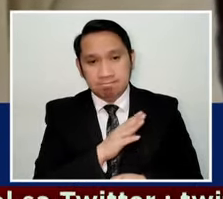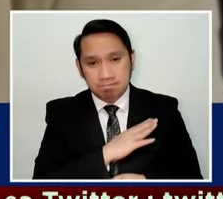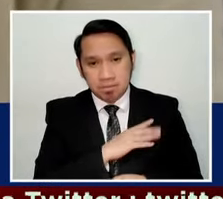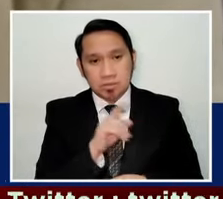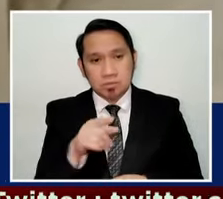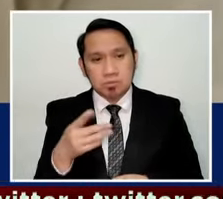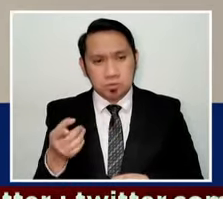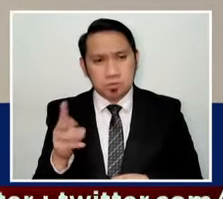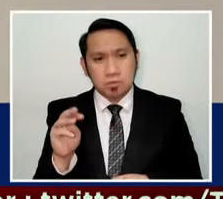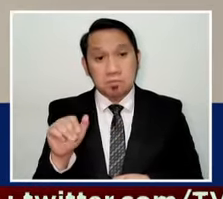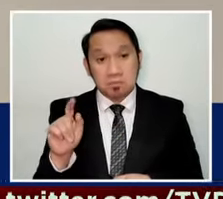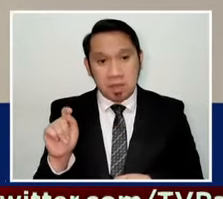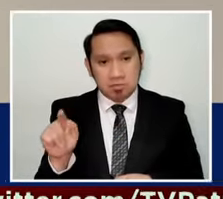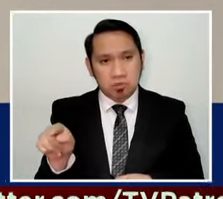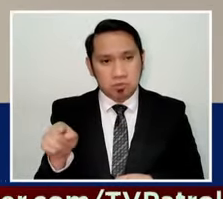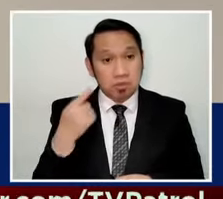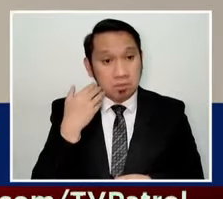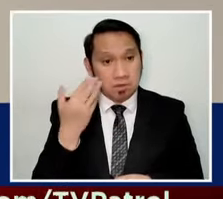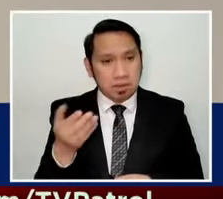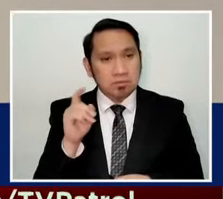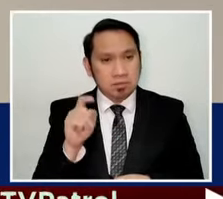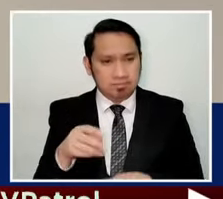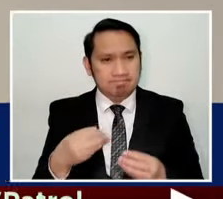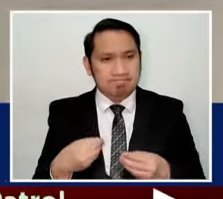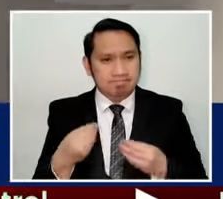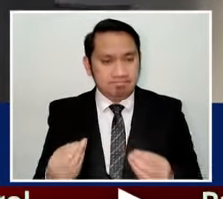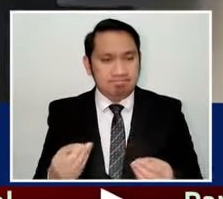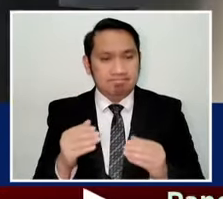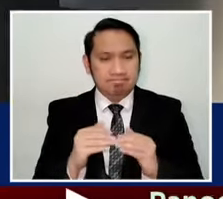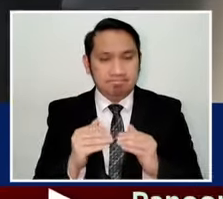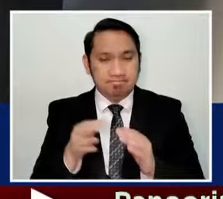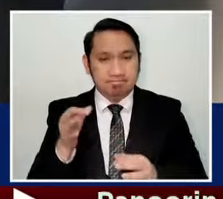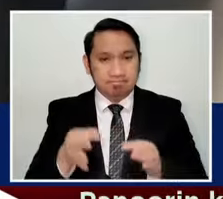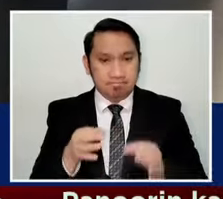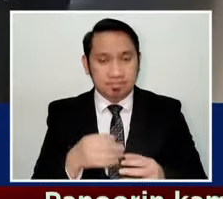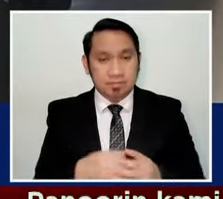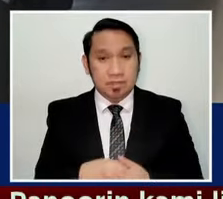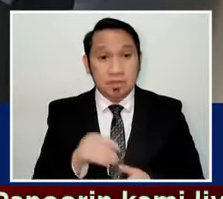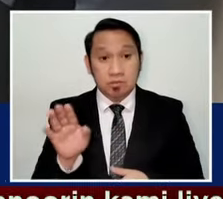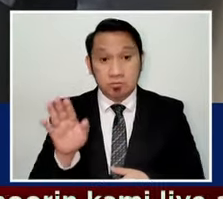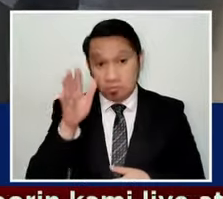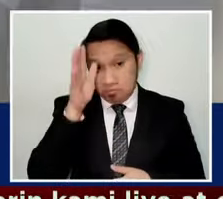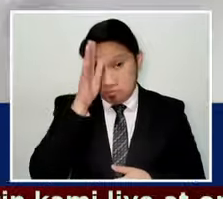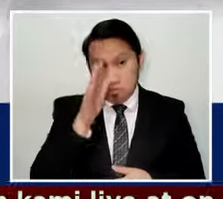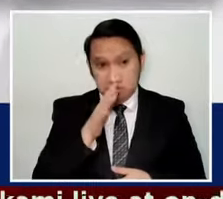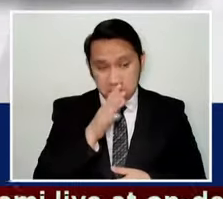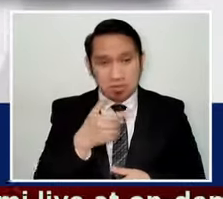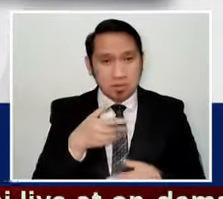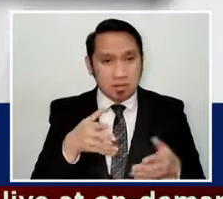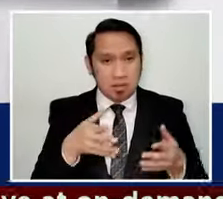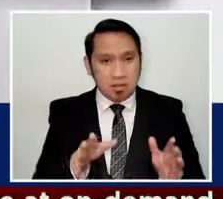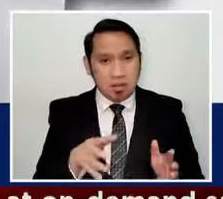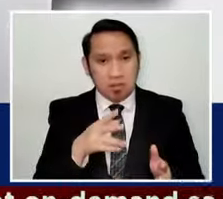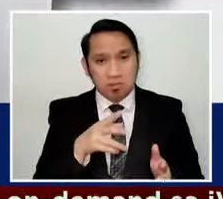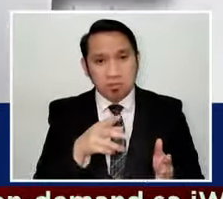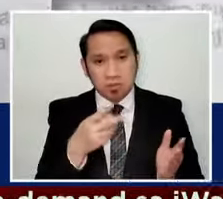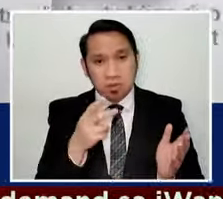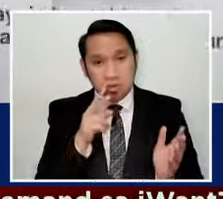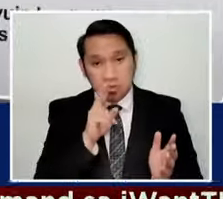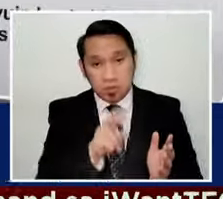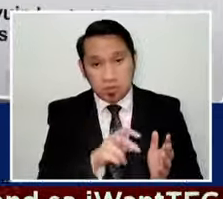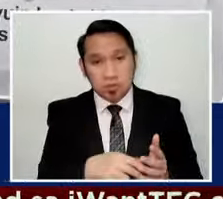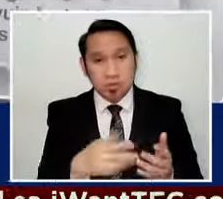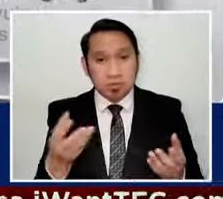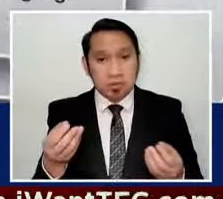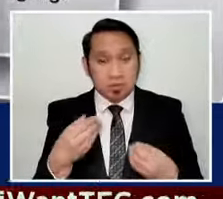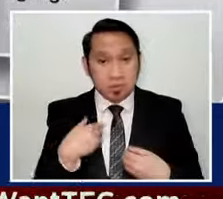mabigyan po ng hustisya. Pumayag din ang magulang na si Nards na maging testigo ang kanyang anak sa kaso. Nakatulong ang impormasyong